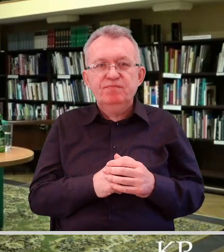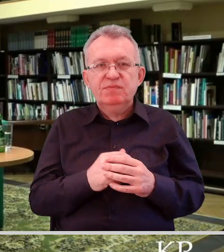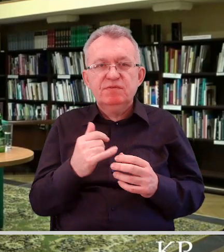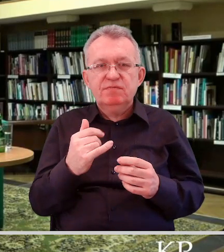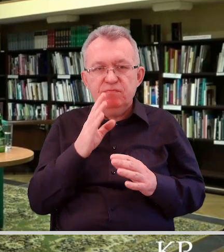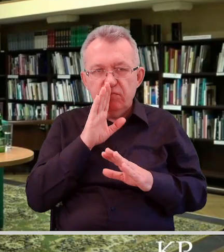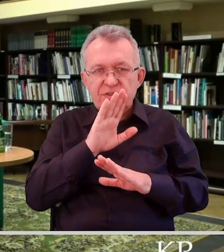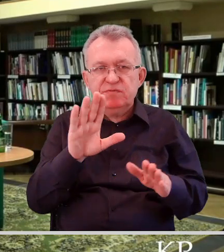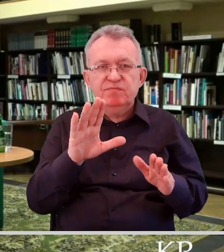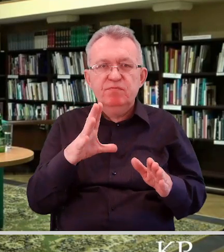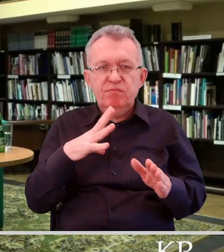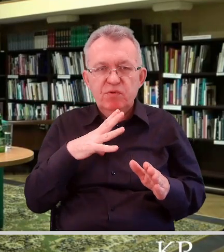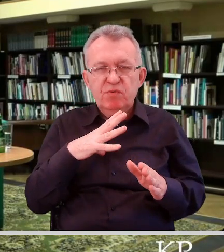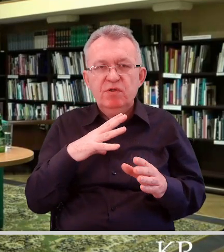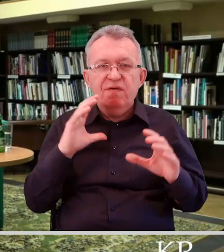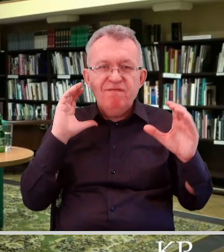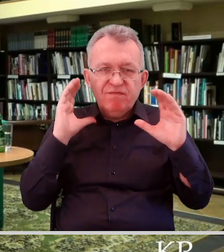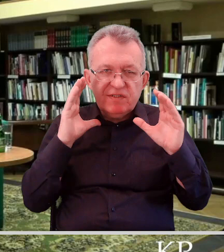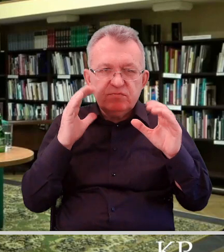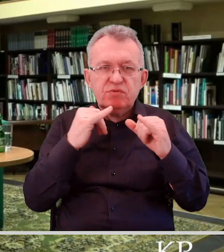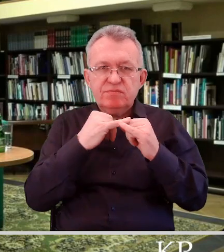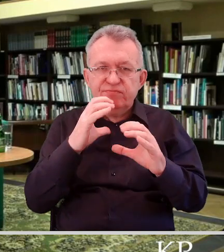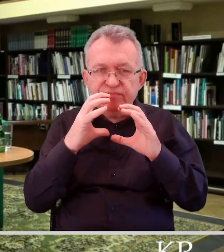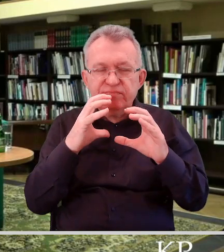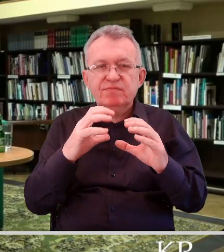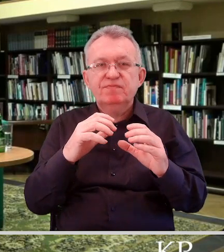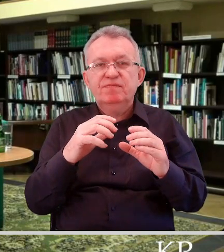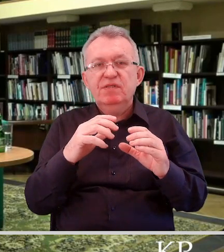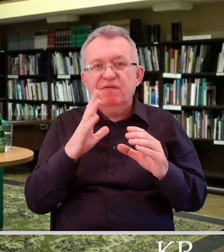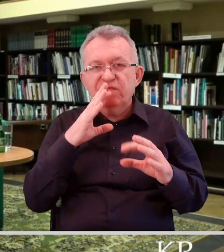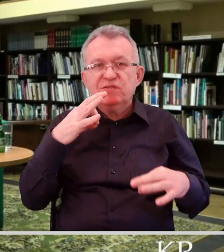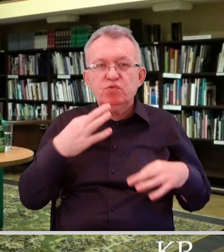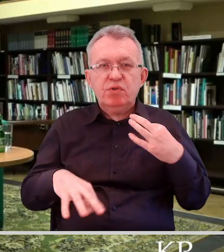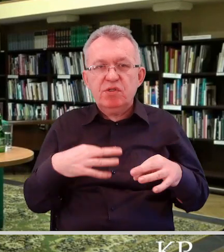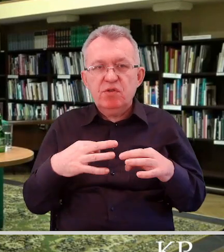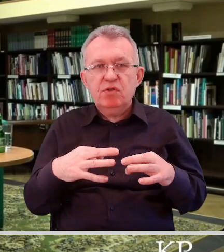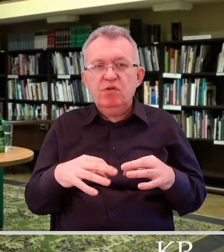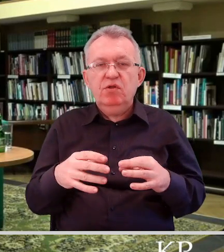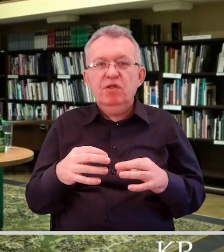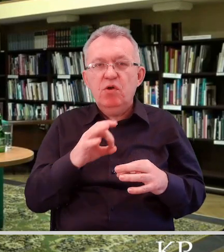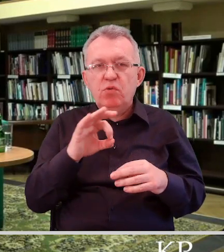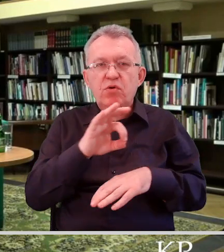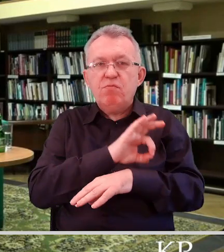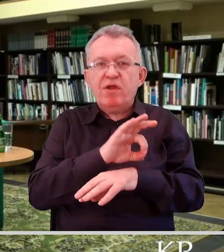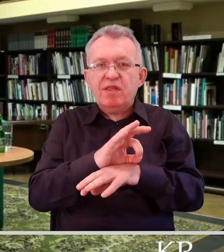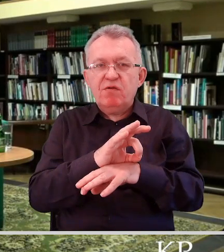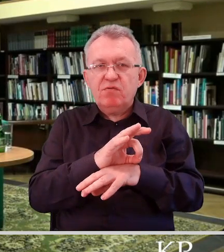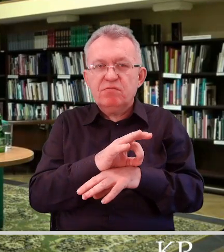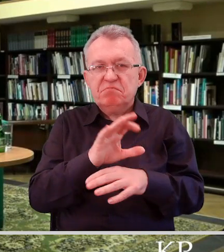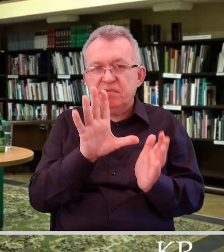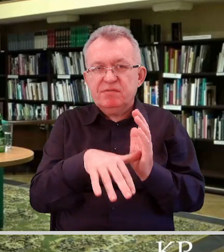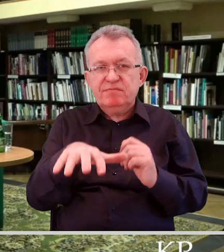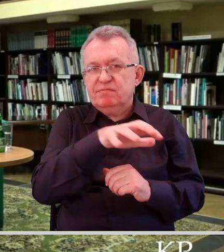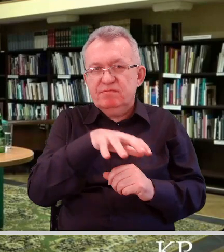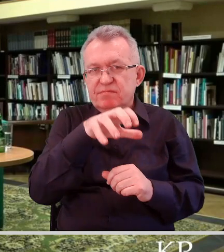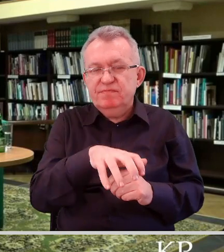często prezentowałyśmy się w mediach społecznościowych, na przykład w sukienkach od projektantek lokalnych.